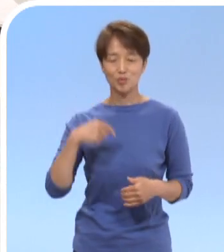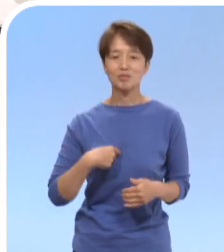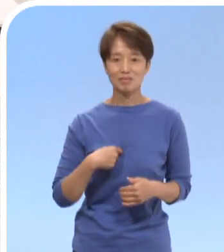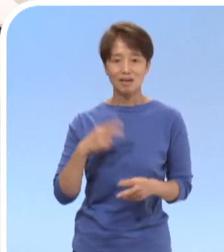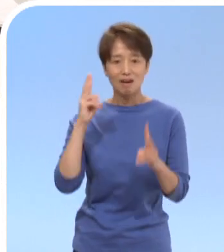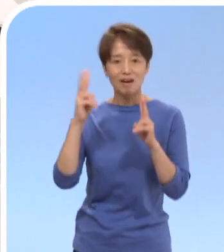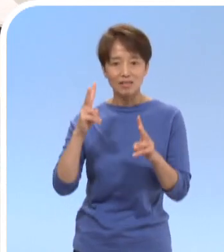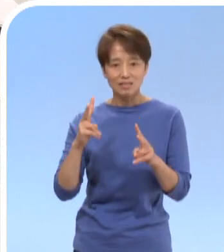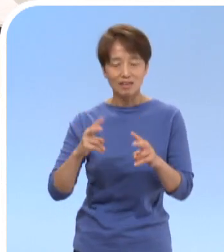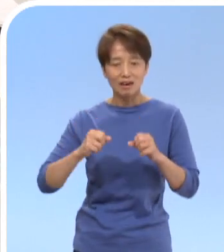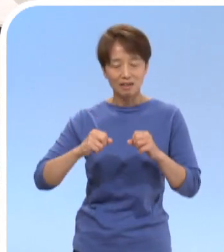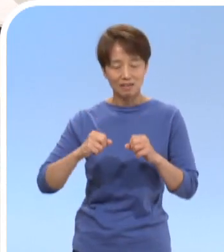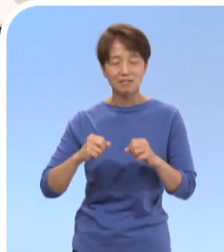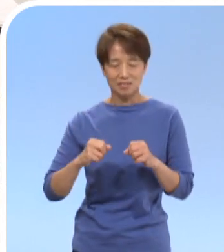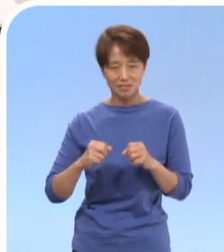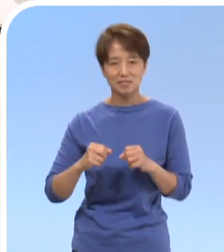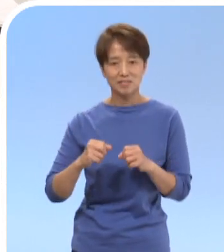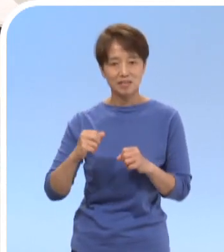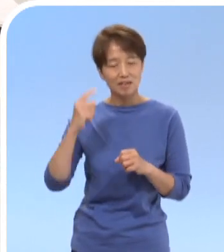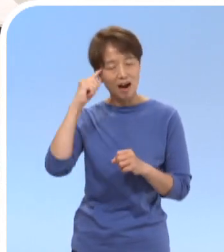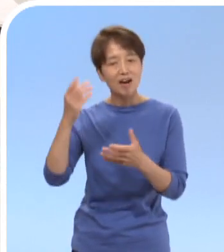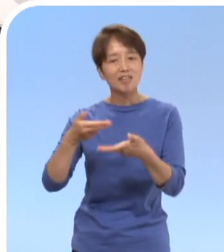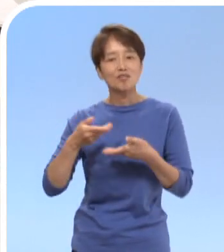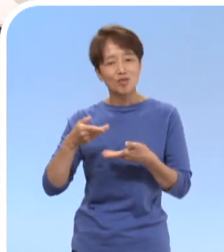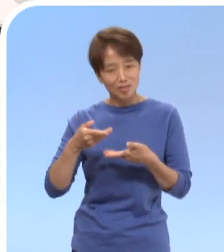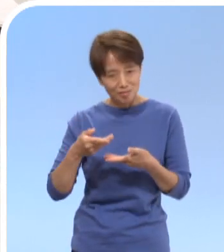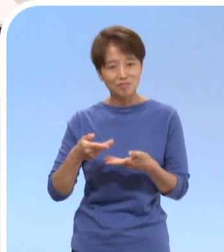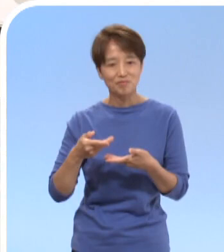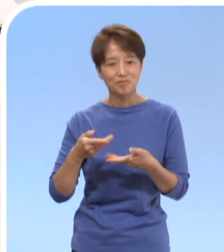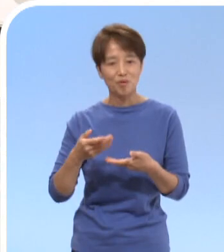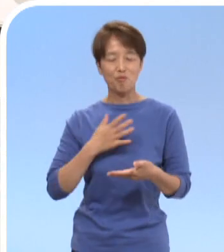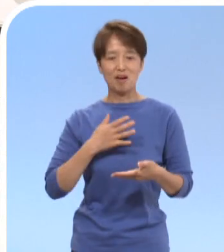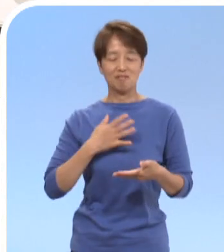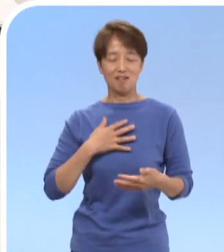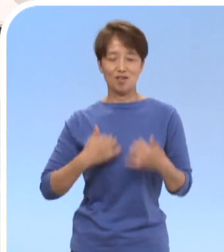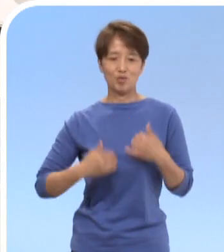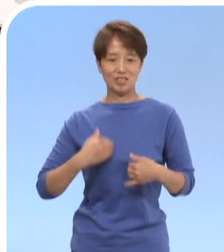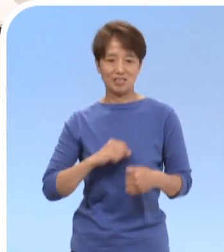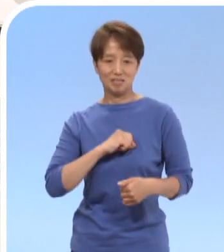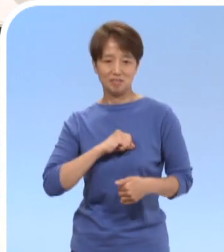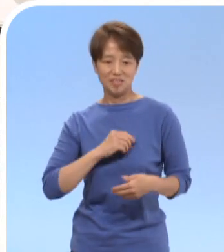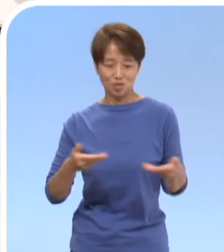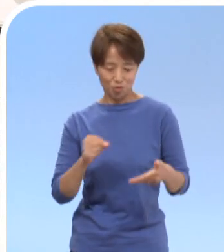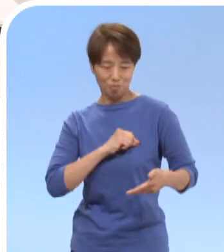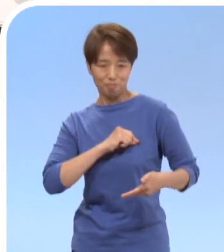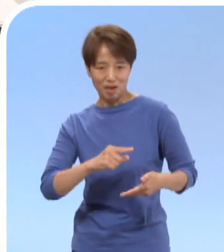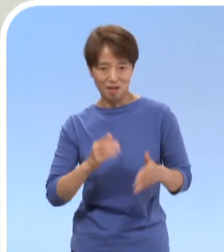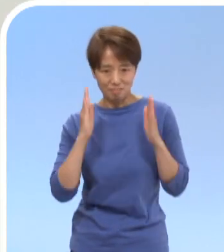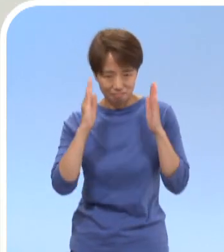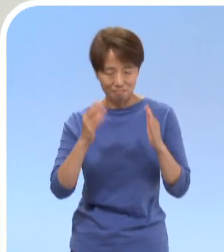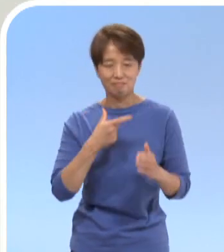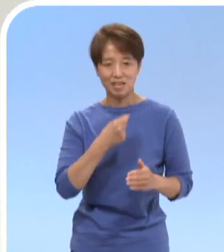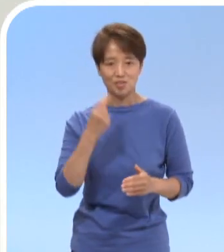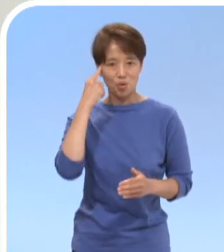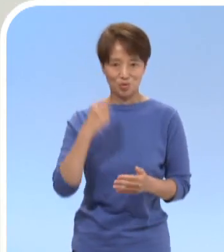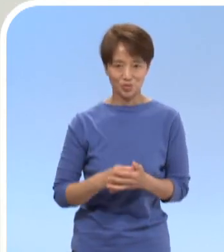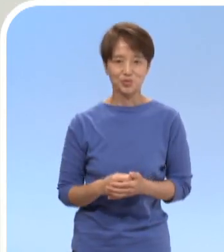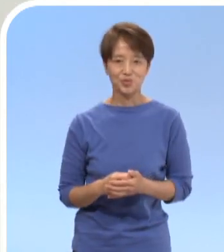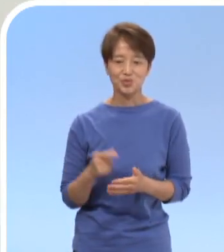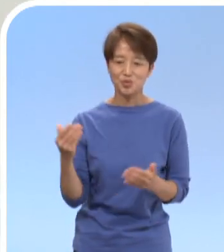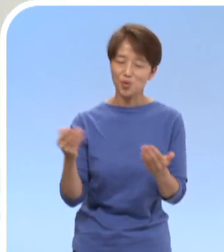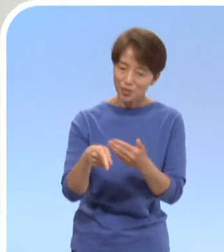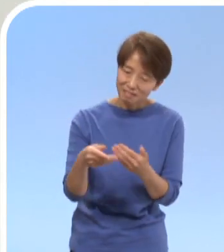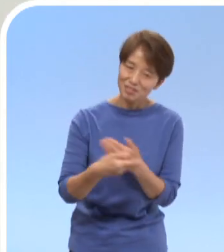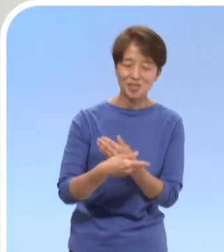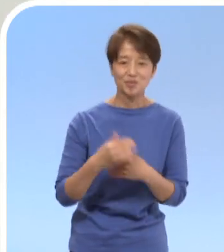自分を健康でいて欲しいって思ってくれてるっていうのが、多分社員さんも働きがいにつながってくると思うんです よ。そうなっていただくと